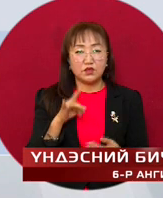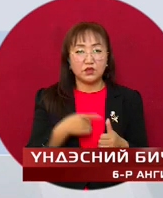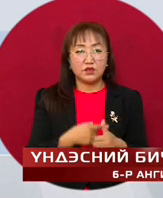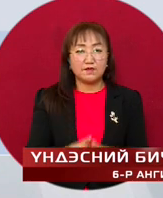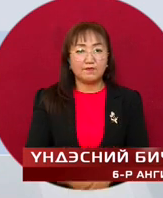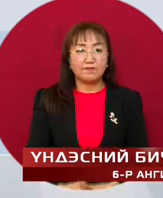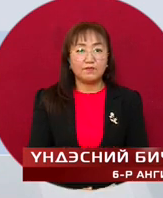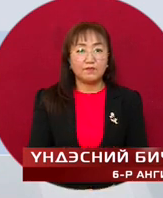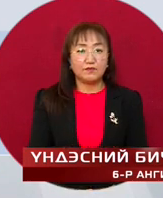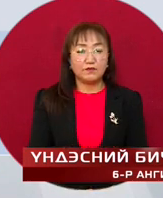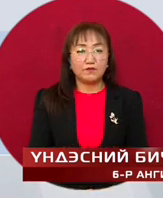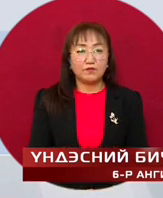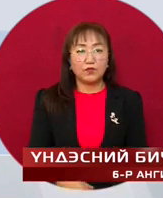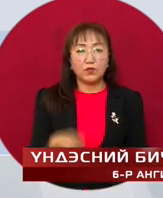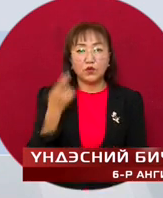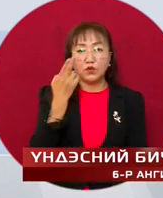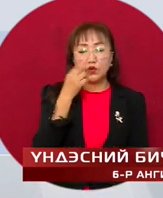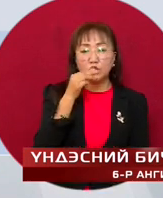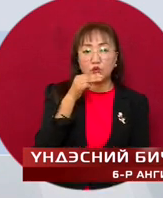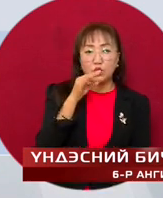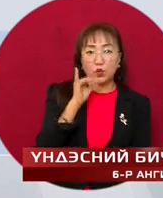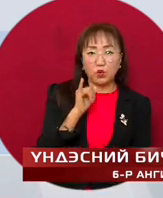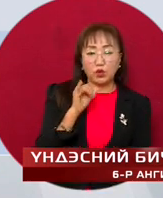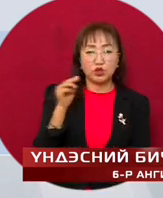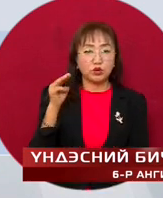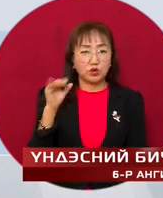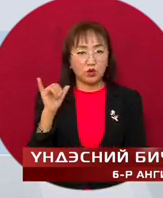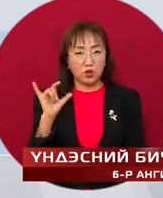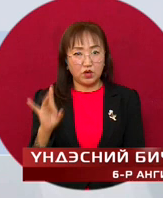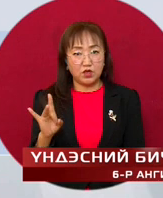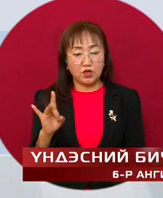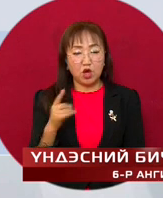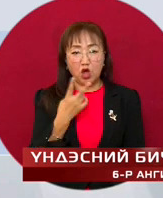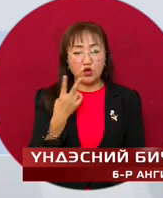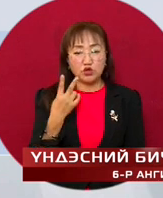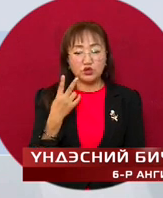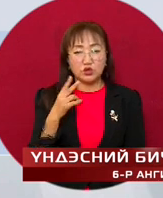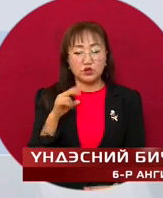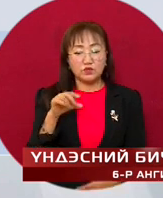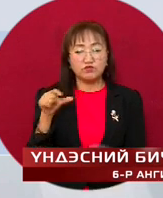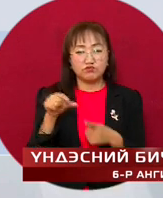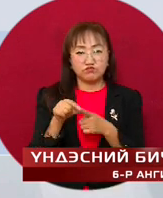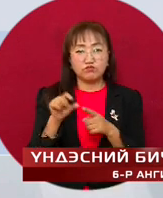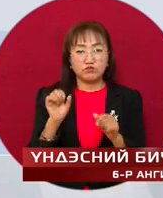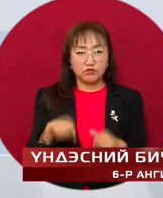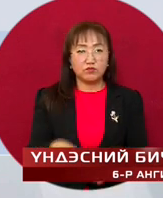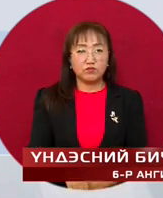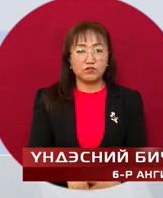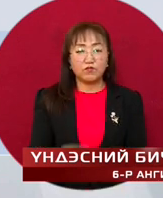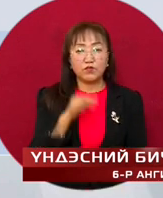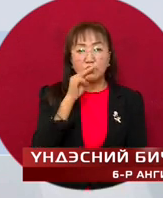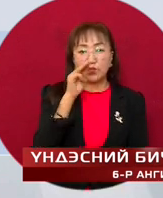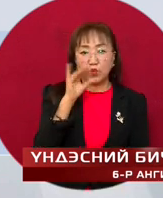т нөхцөлийг туу буюу тур. За туу тур нөхцөлийн алинд залгаж болдог байх нь. За галиг нь туу